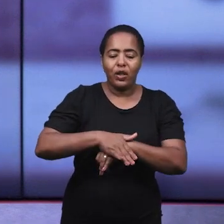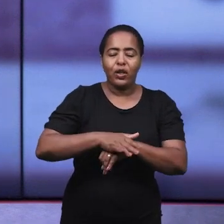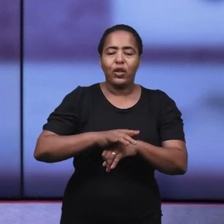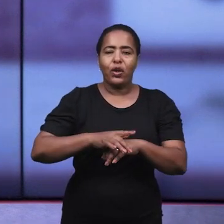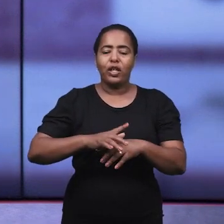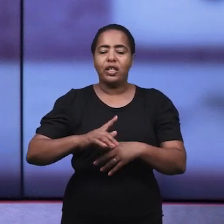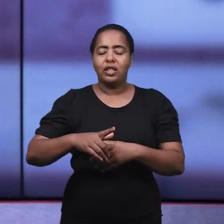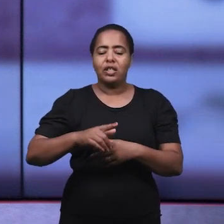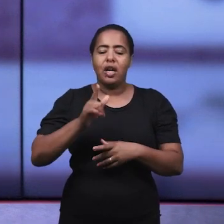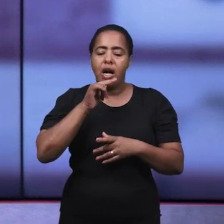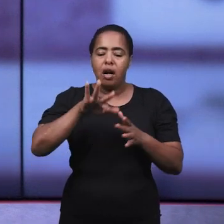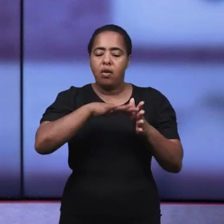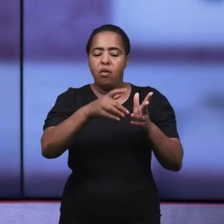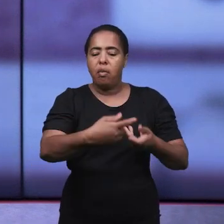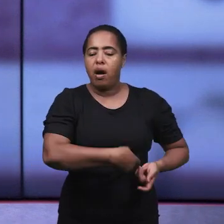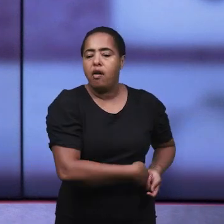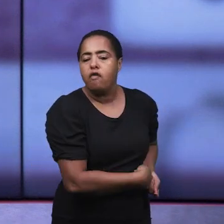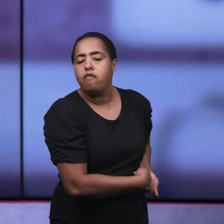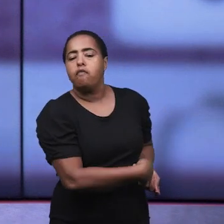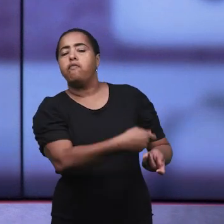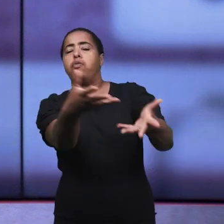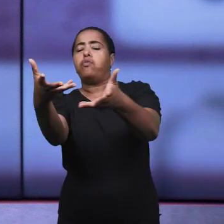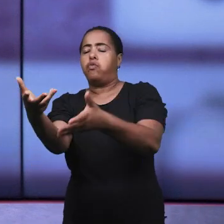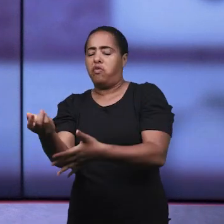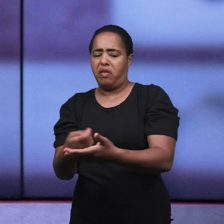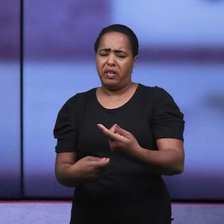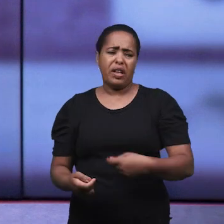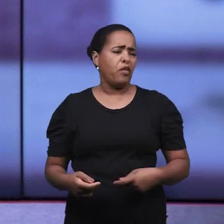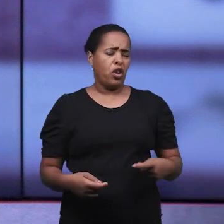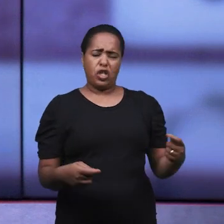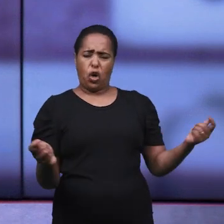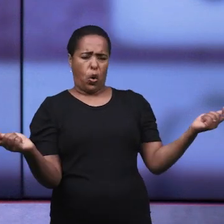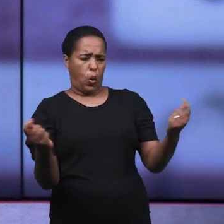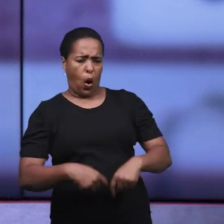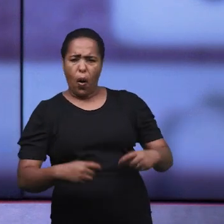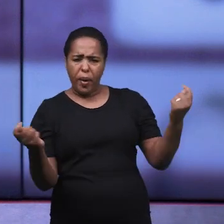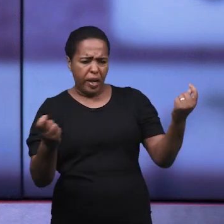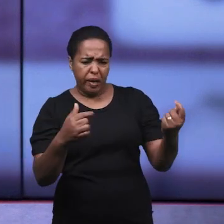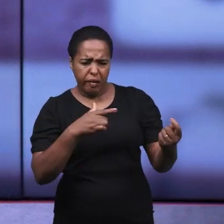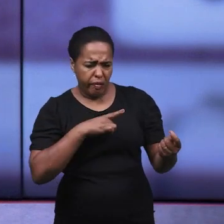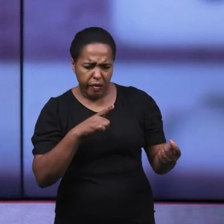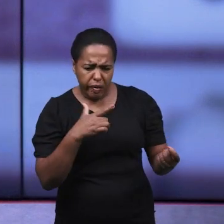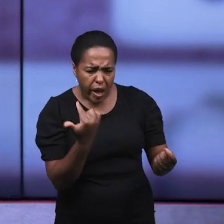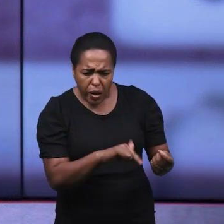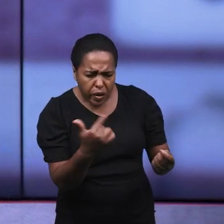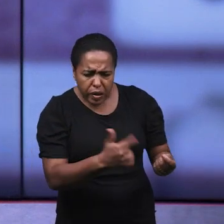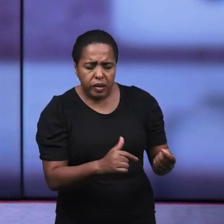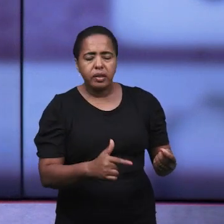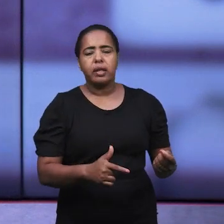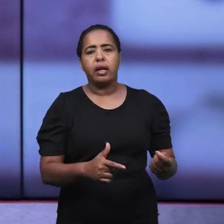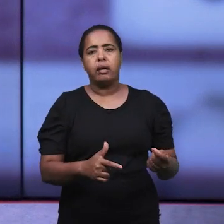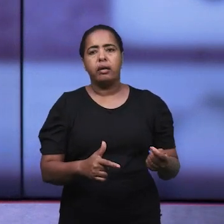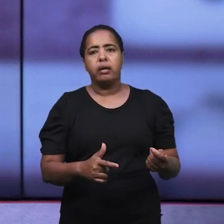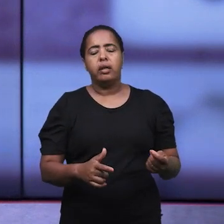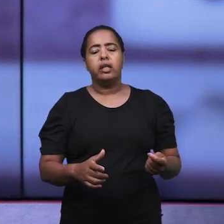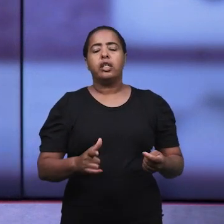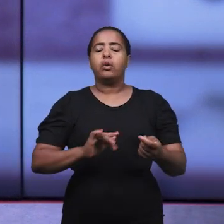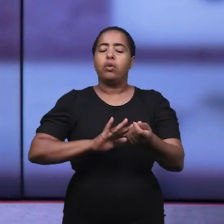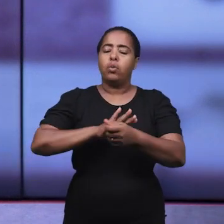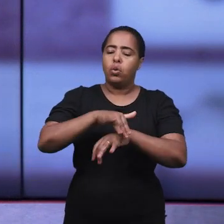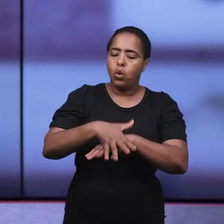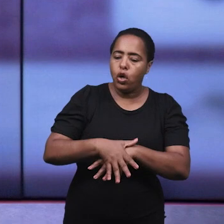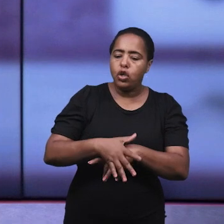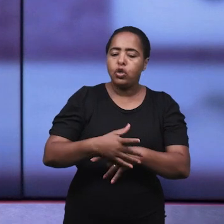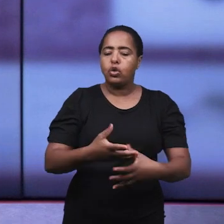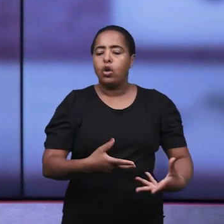pendant toute une nuit, ils n'ont rien pris, et il aurait pu l'appeler d'incompétent, de passer toute une nuit